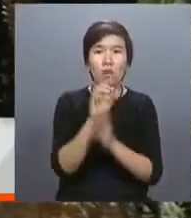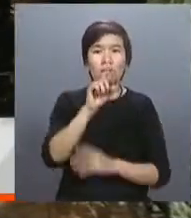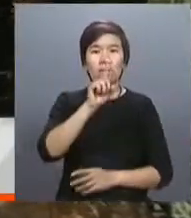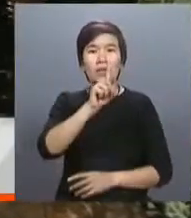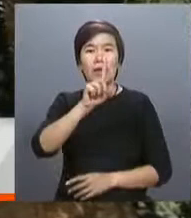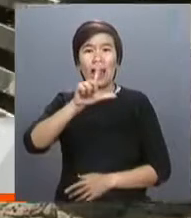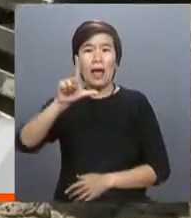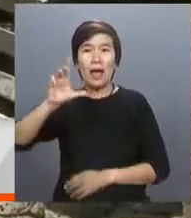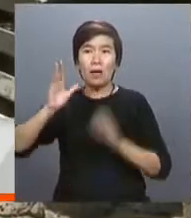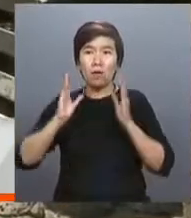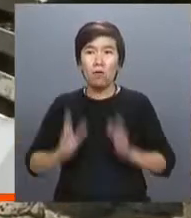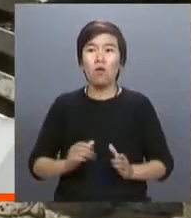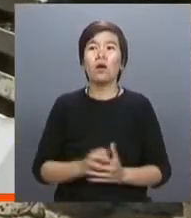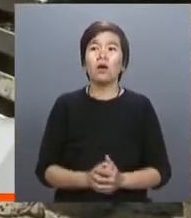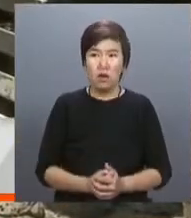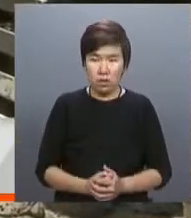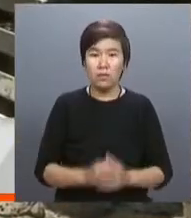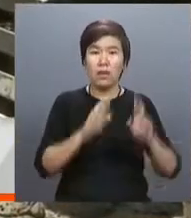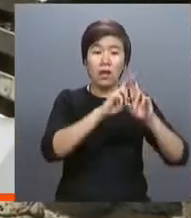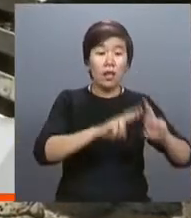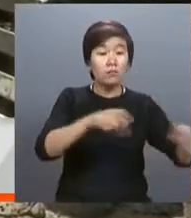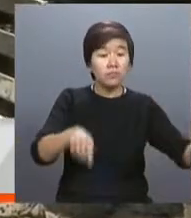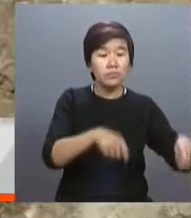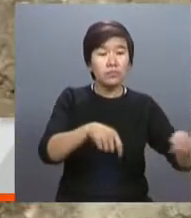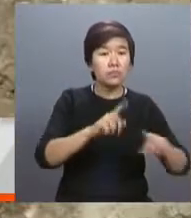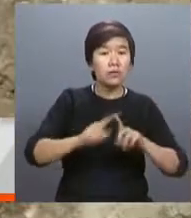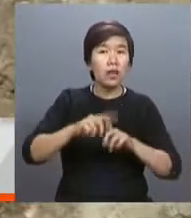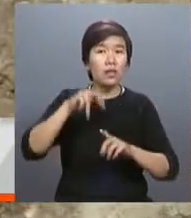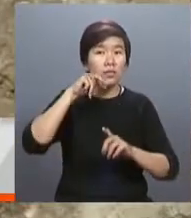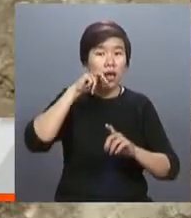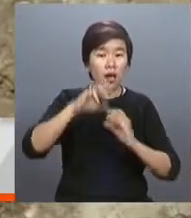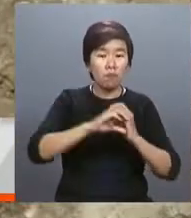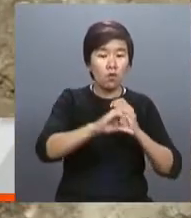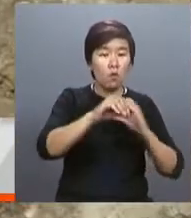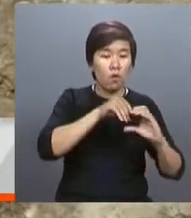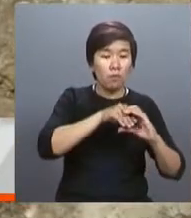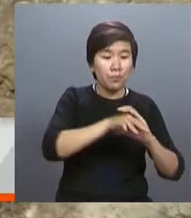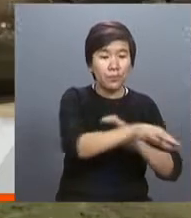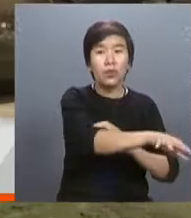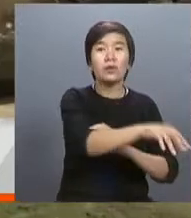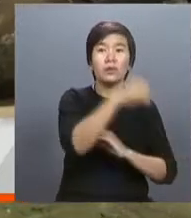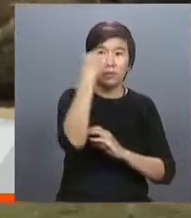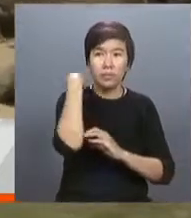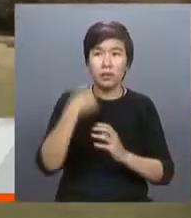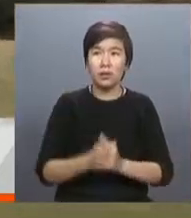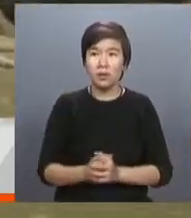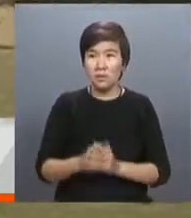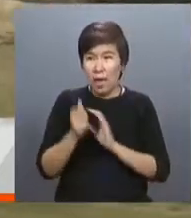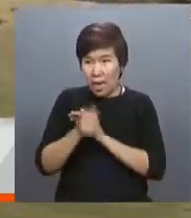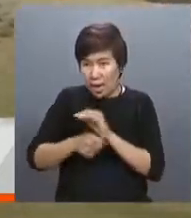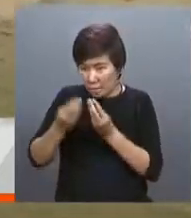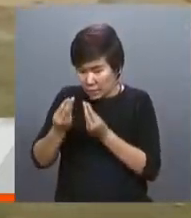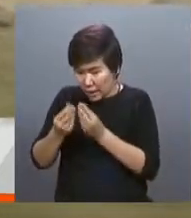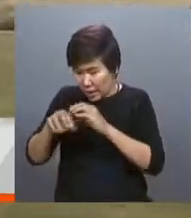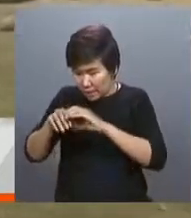างส่วนก็จะปล่อยน้ำจากสถานประกอบการลงสู่ท่อระบายน้ำหรือบางพื้นที่จะนำท่อน้ำฝังไว้ในผืนทรายเพื่อระ